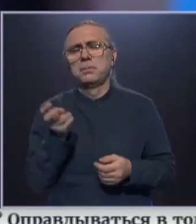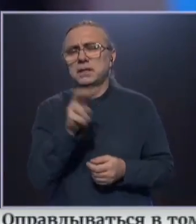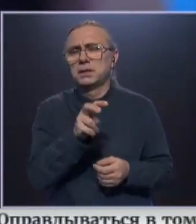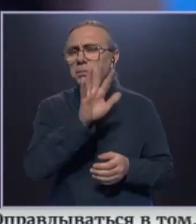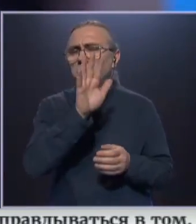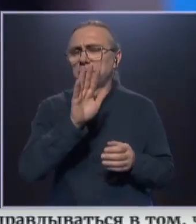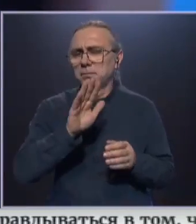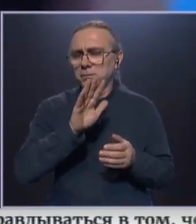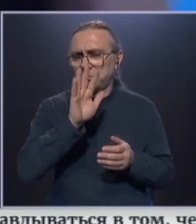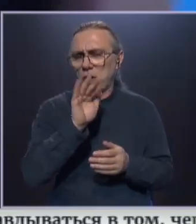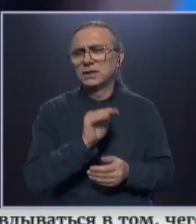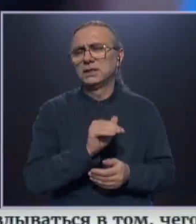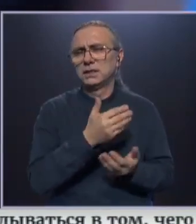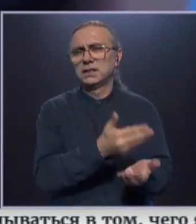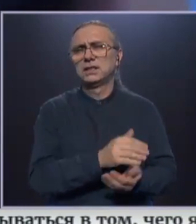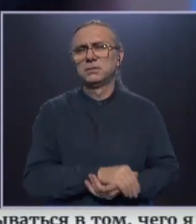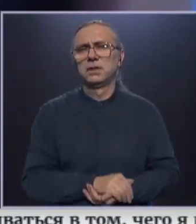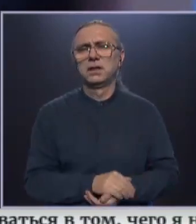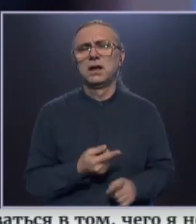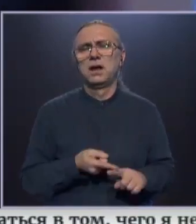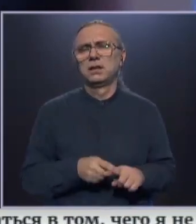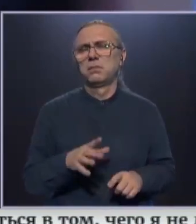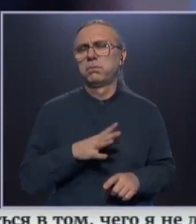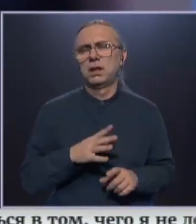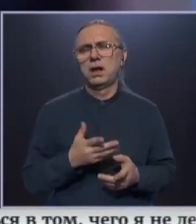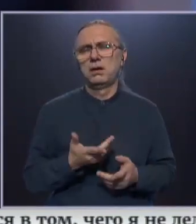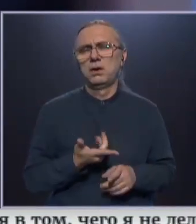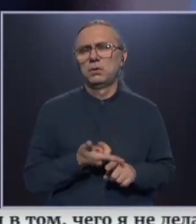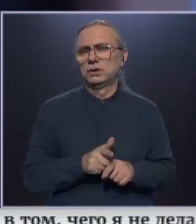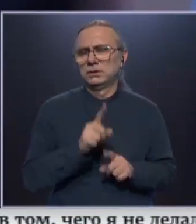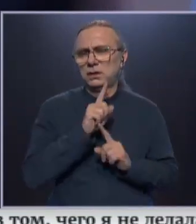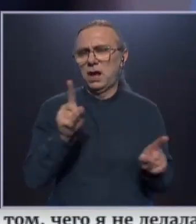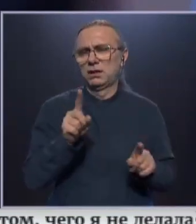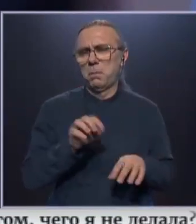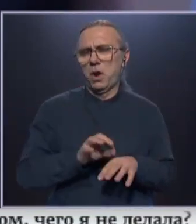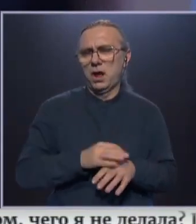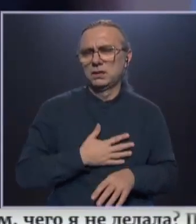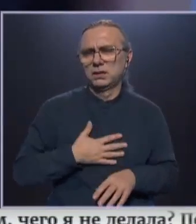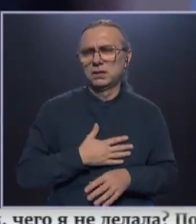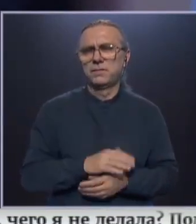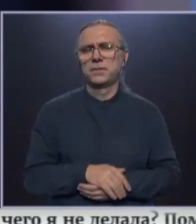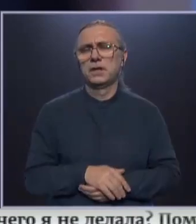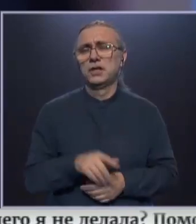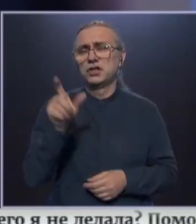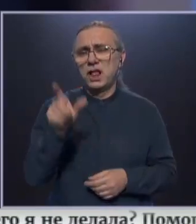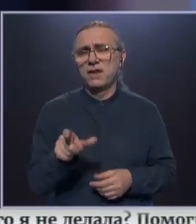И это было максимально странно и болезненно, потому что ты понимаешь, что человек своими руками себе